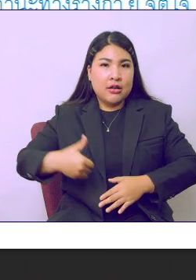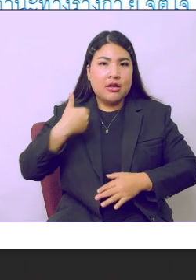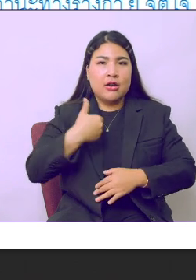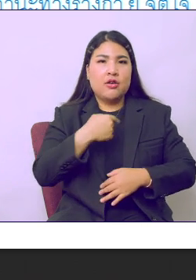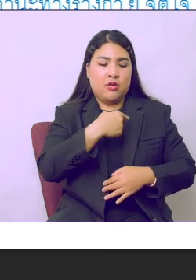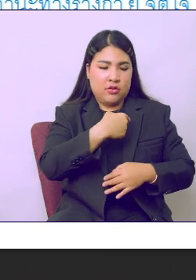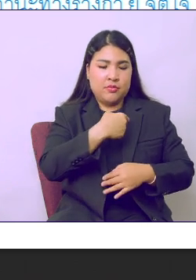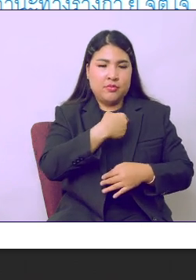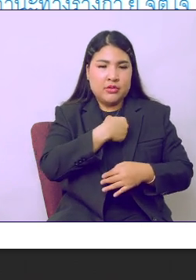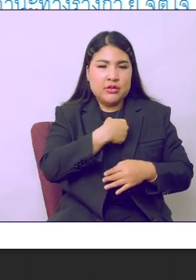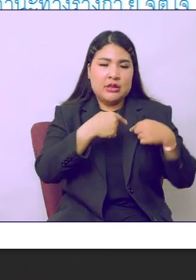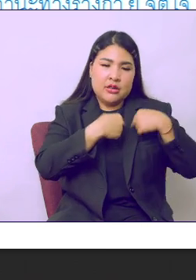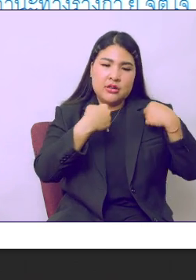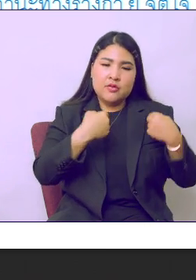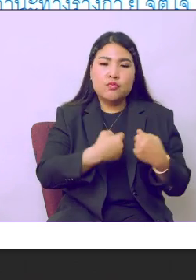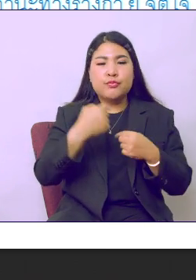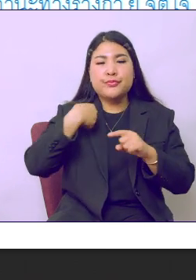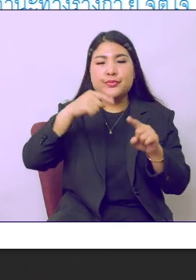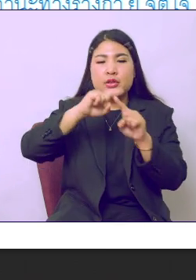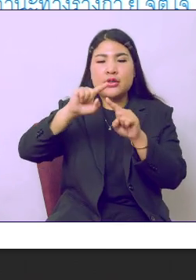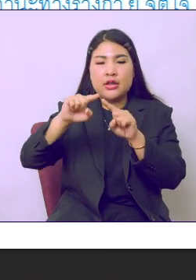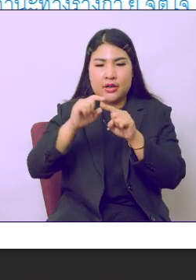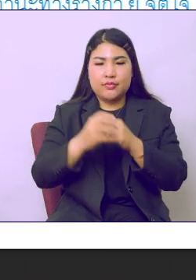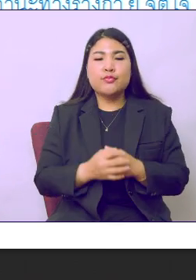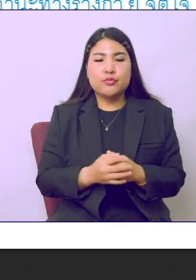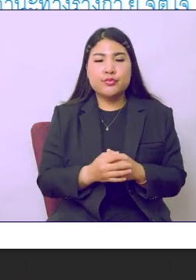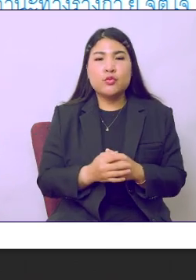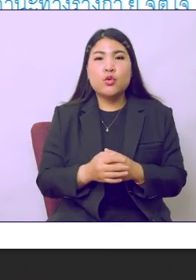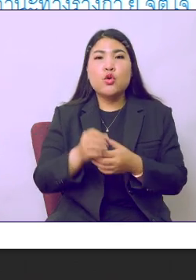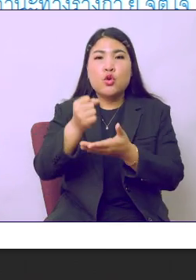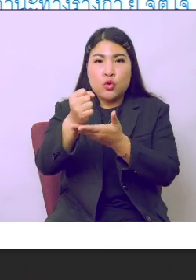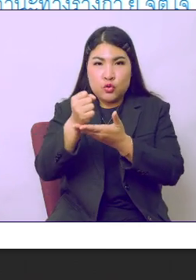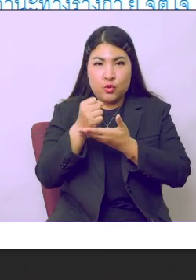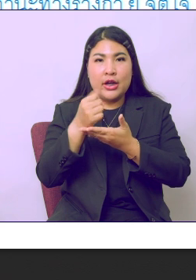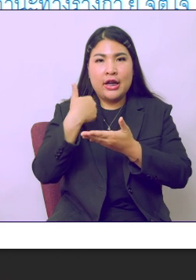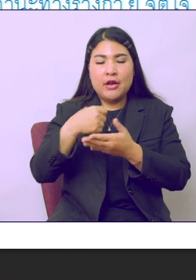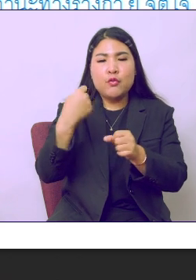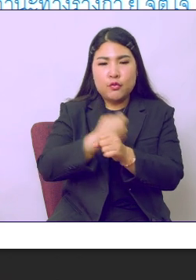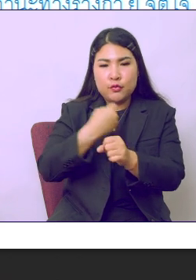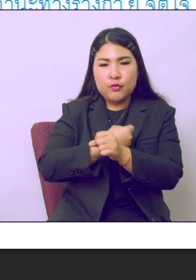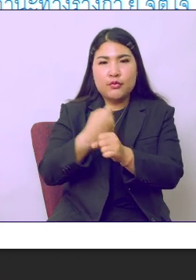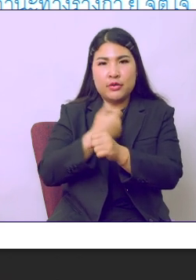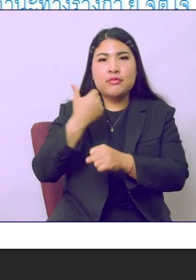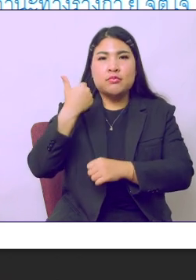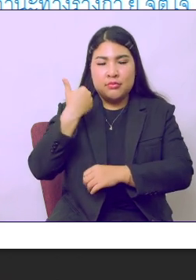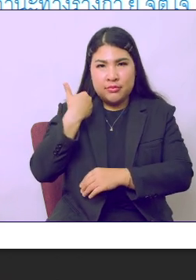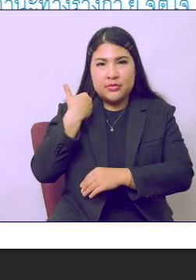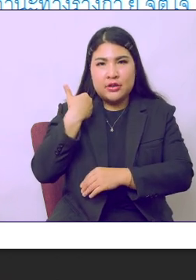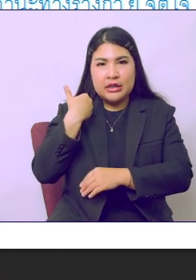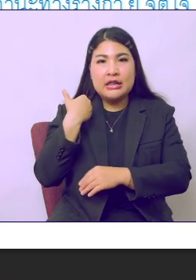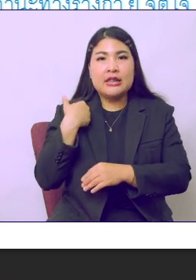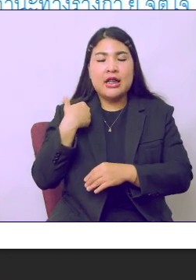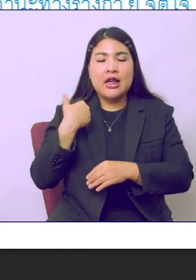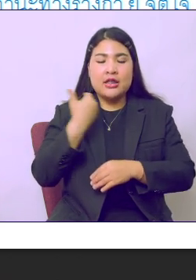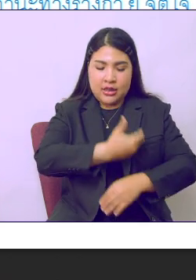เนาะแล้วก็อ่าจะช่วยให้นะครับผู้ฝึกได้ผลดีนะครับในการนะครับทาง